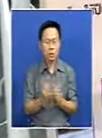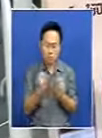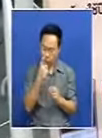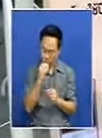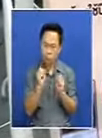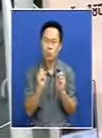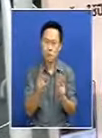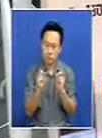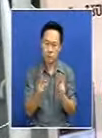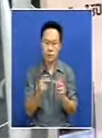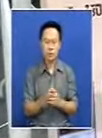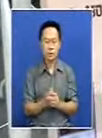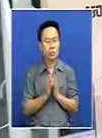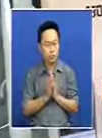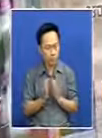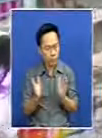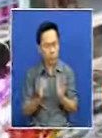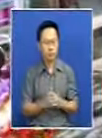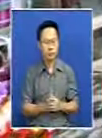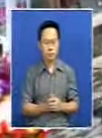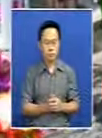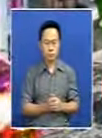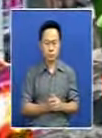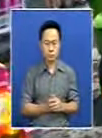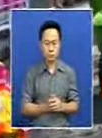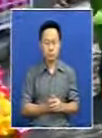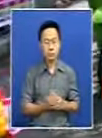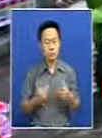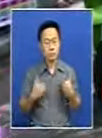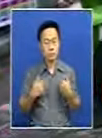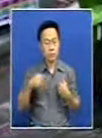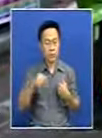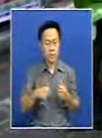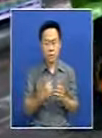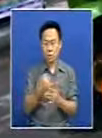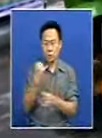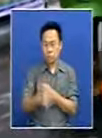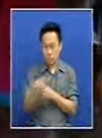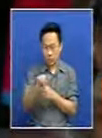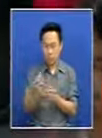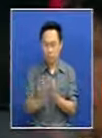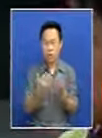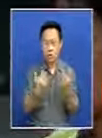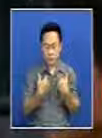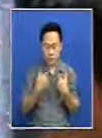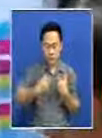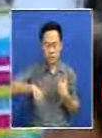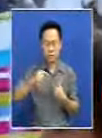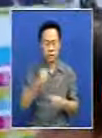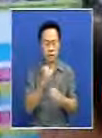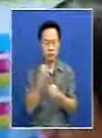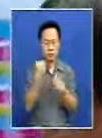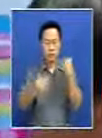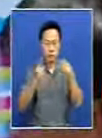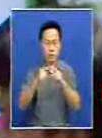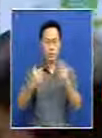ร่วมมือเป็นอย่างดีมากต้องขอบคุณจริงๆค่ะ ความสนุกสนานในงานยังไม่จบเพียงเท่านี้ค่ะเพราะภายในงานยังคงมีกิจ